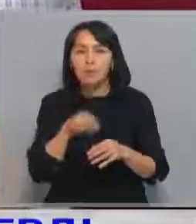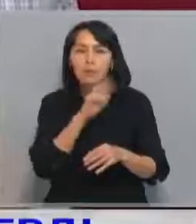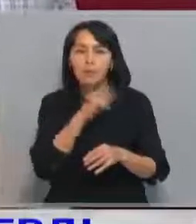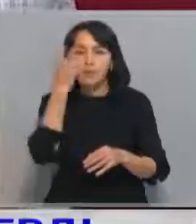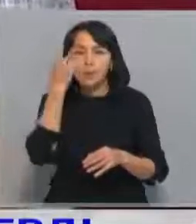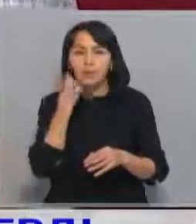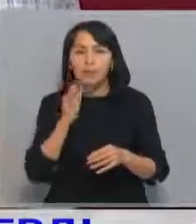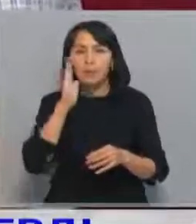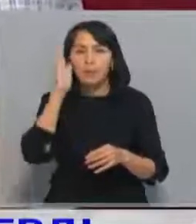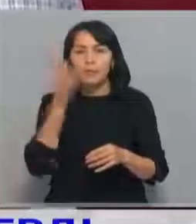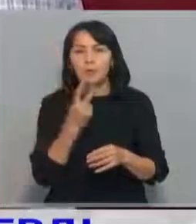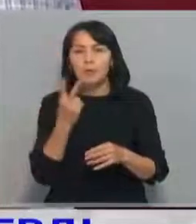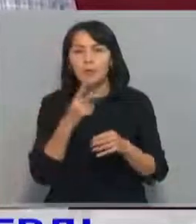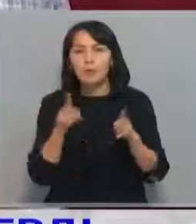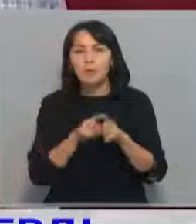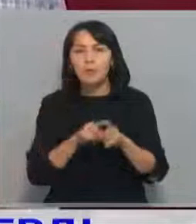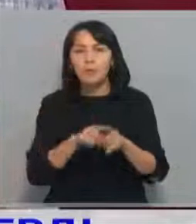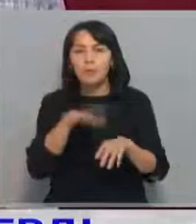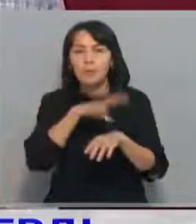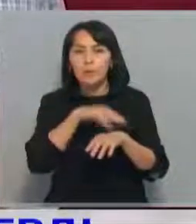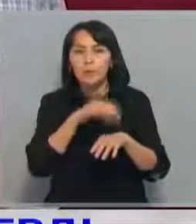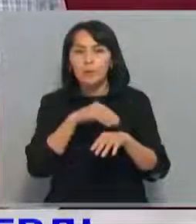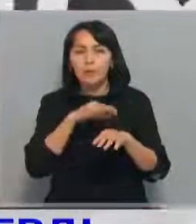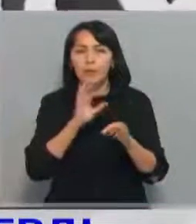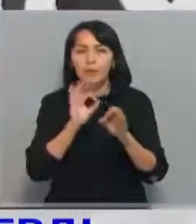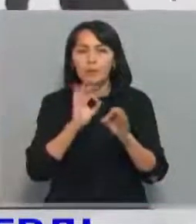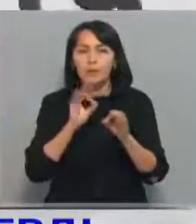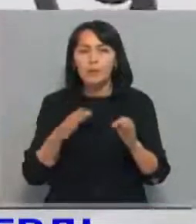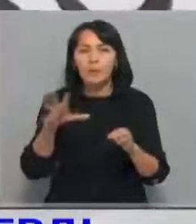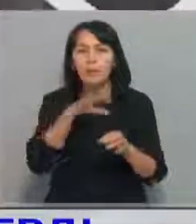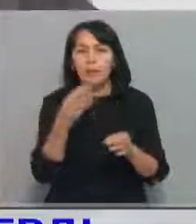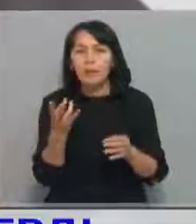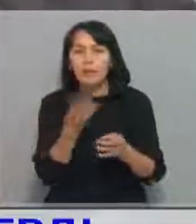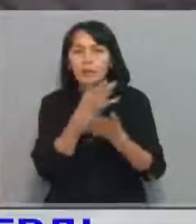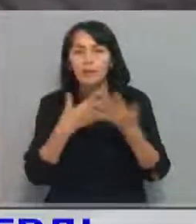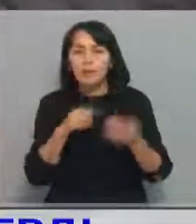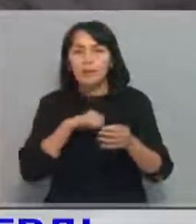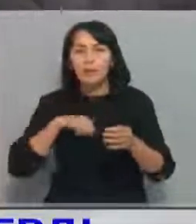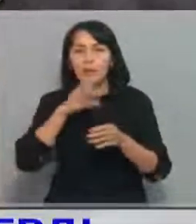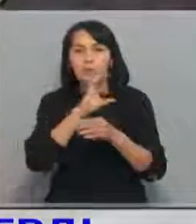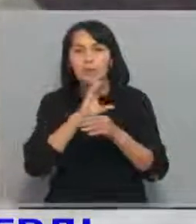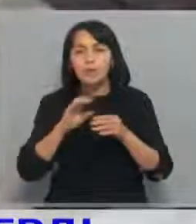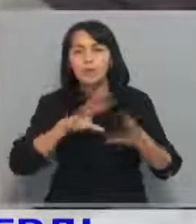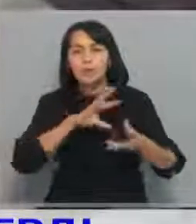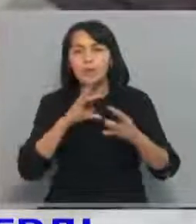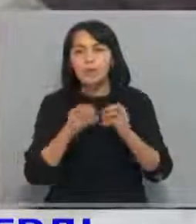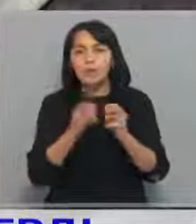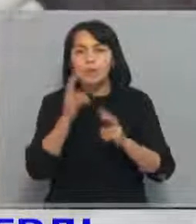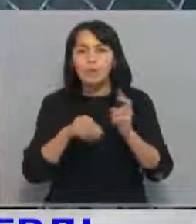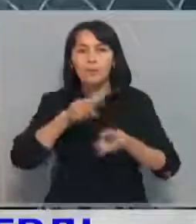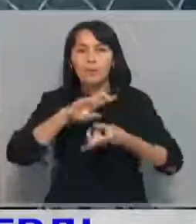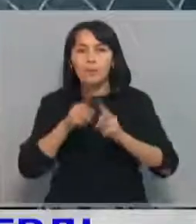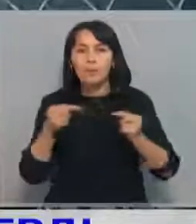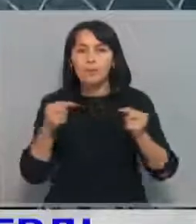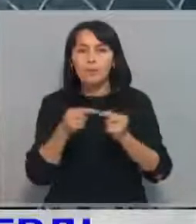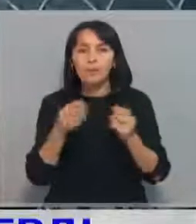біледі. Болашақта екі біліп, мақтанын түтуден бастап, барлық қажетті заттарды өздері шығарып, тұтастай кешенді өндіріске айналуды көздеп